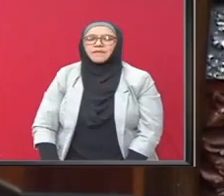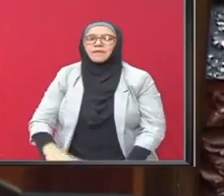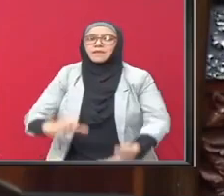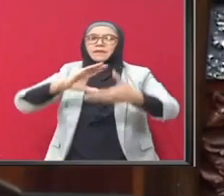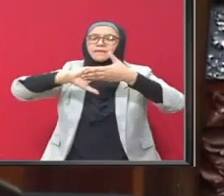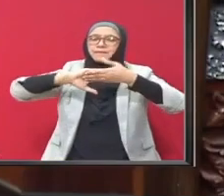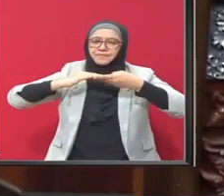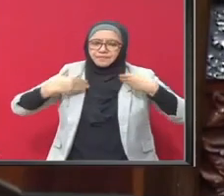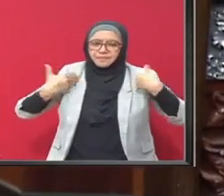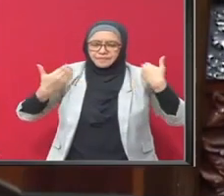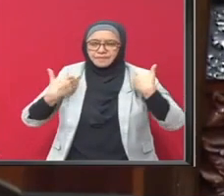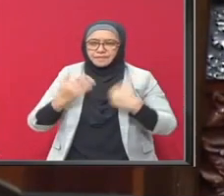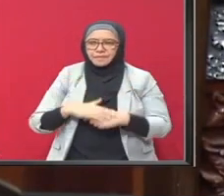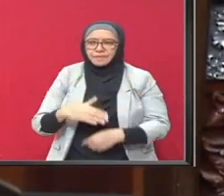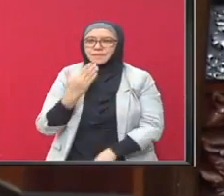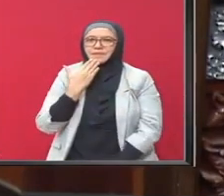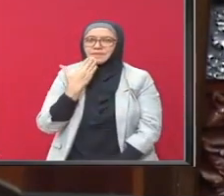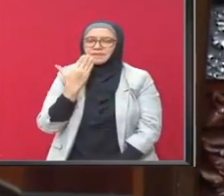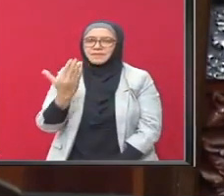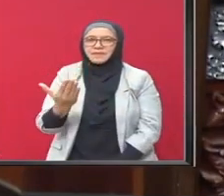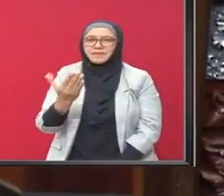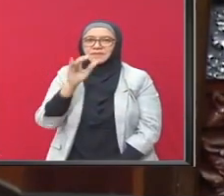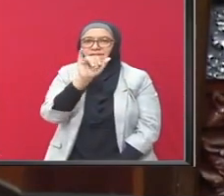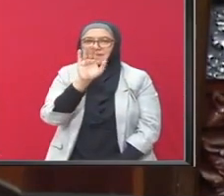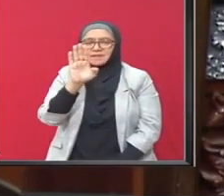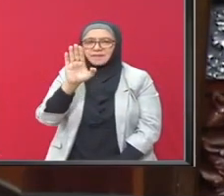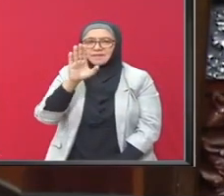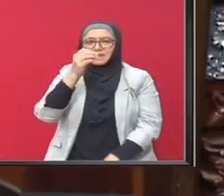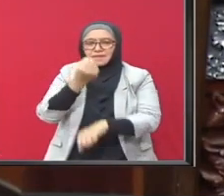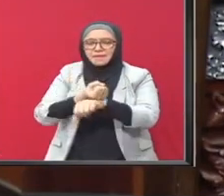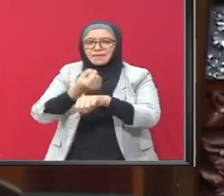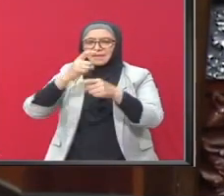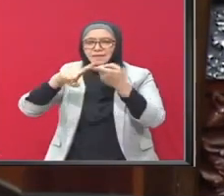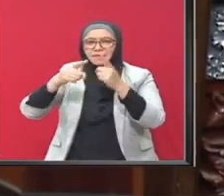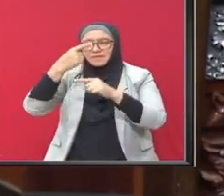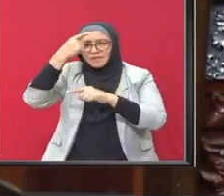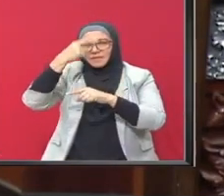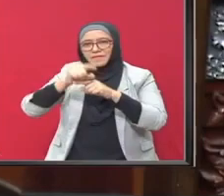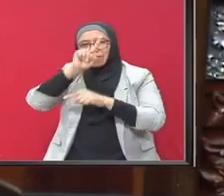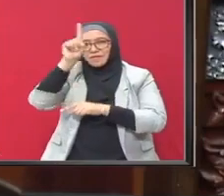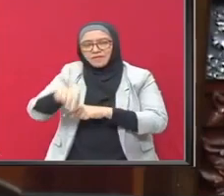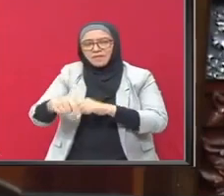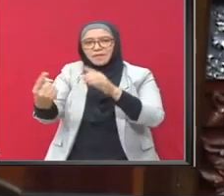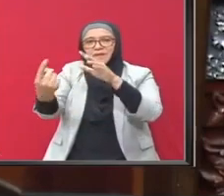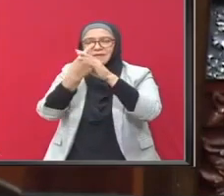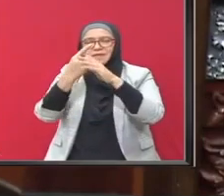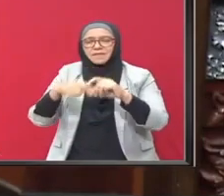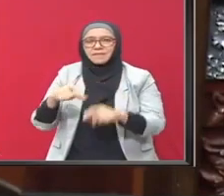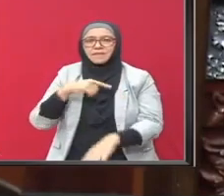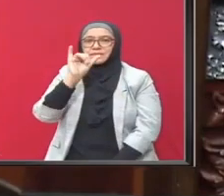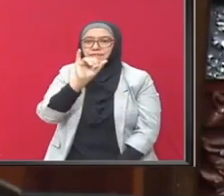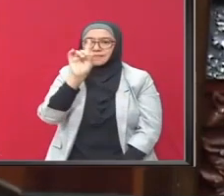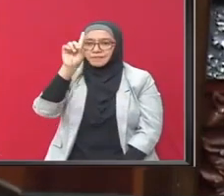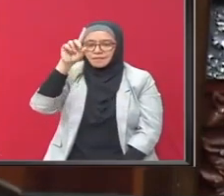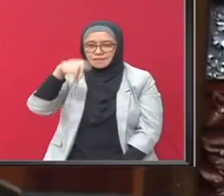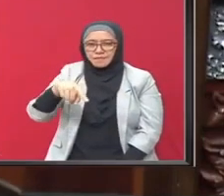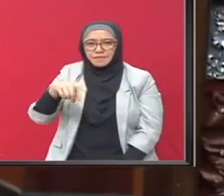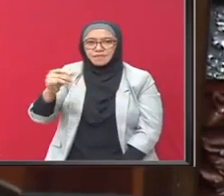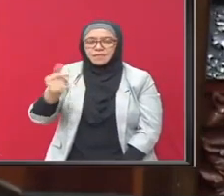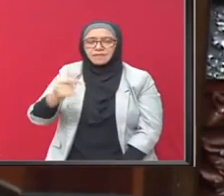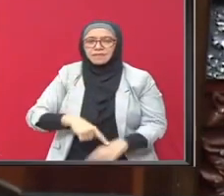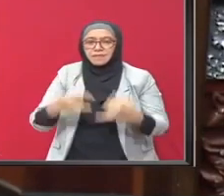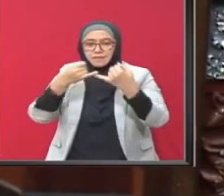Terima kasih yang bernama batu kawan di atas soal dan Kemukakan tadi betul tarian kasih merupakan tarian